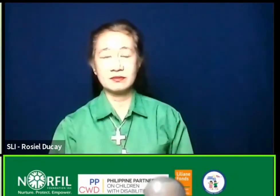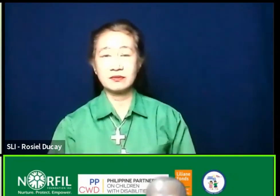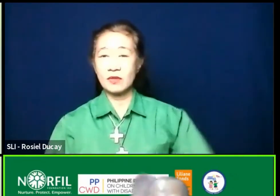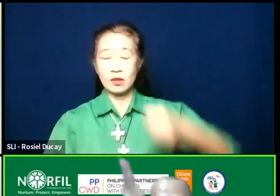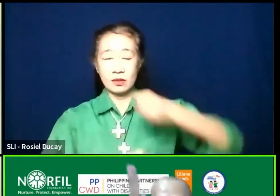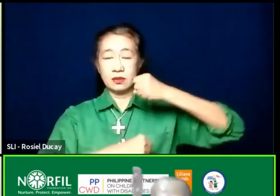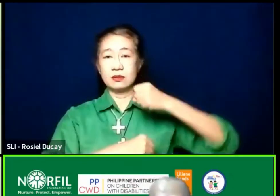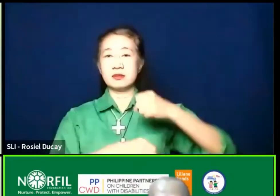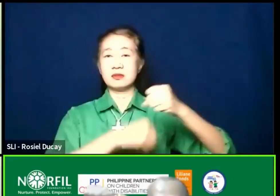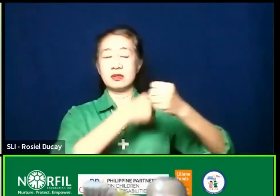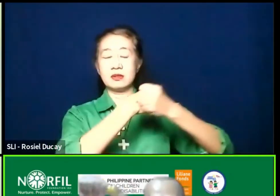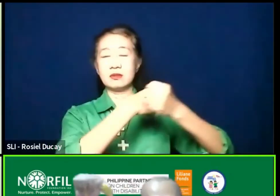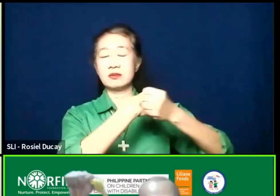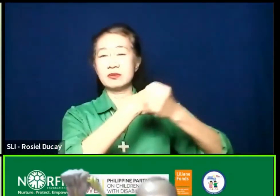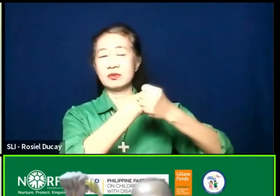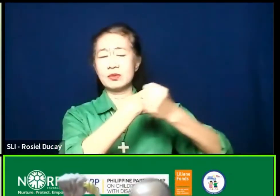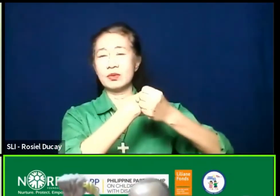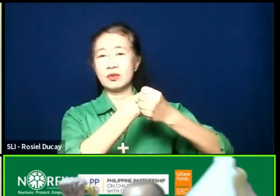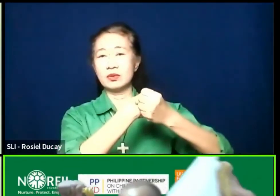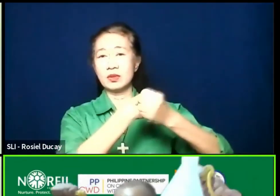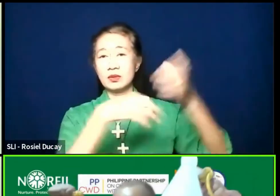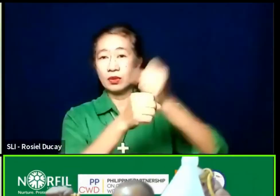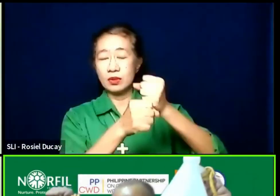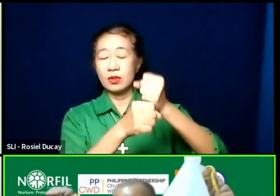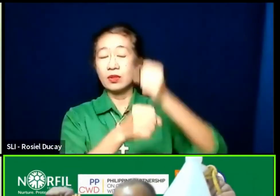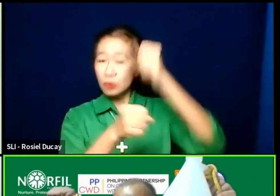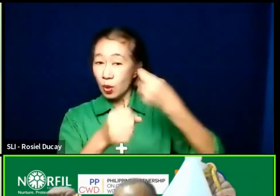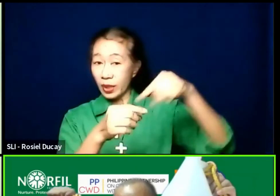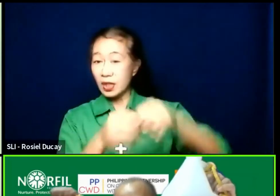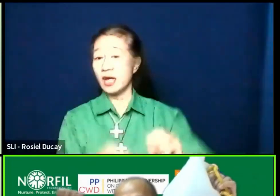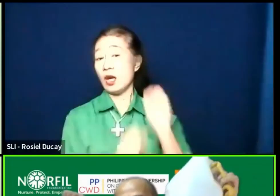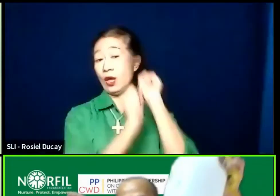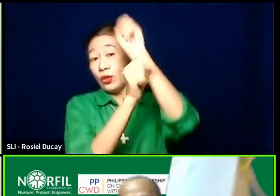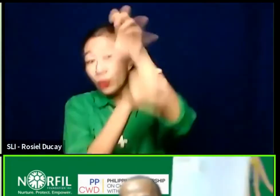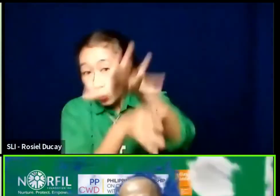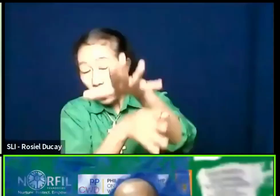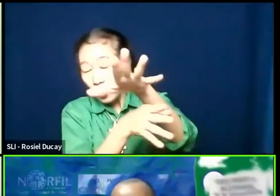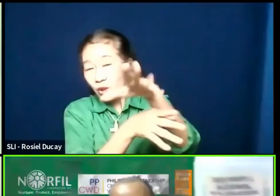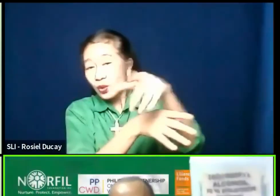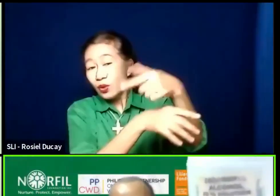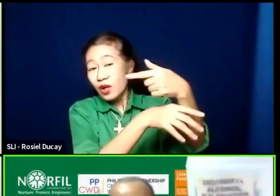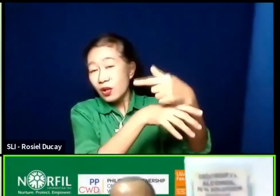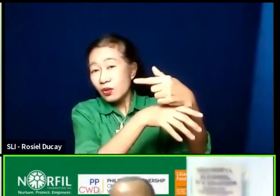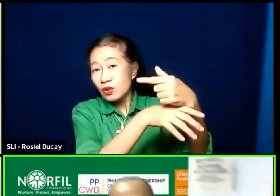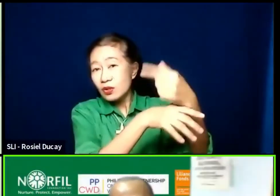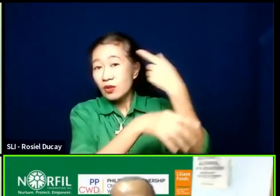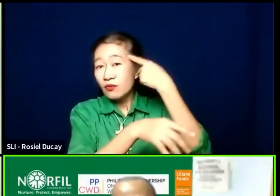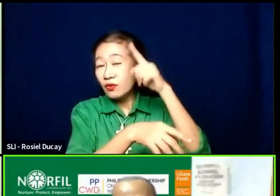Secure. Hawak ko siya para pag binato ko tong galon na to doon sa sabi